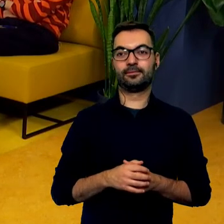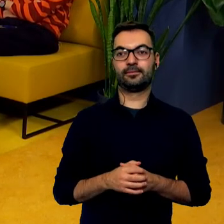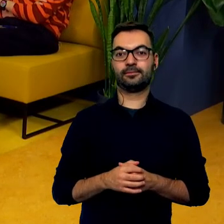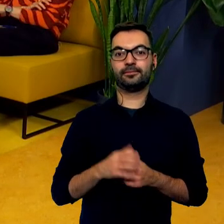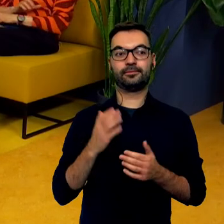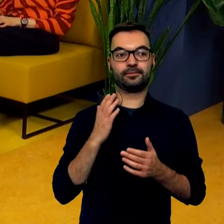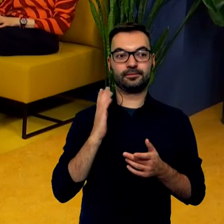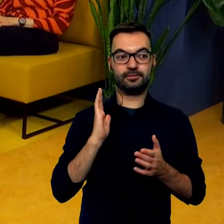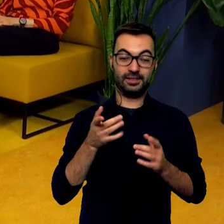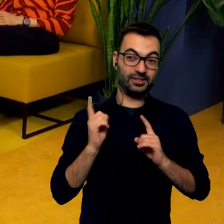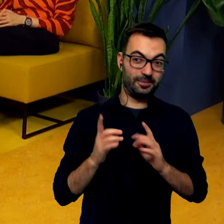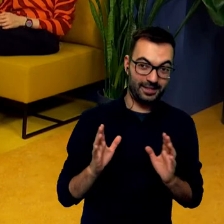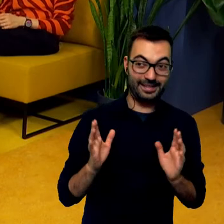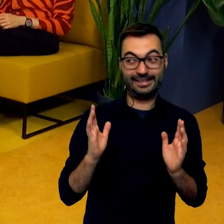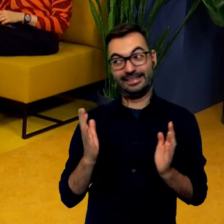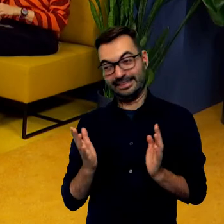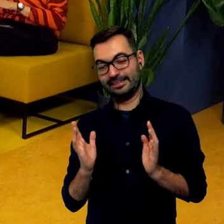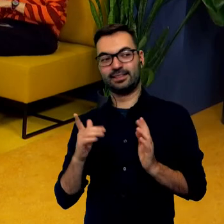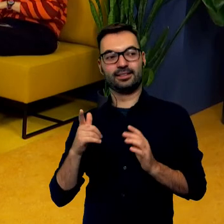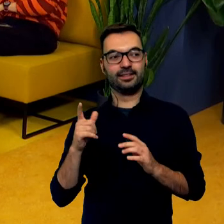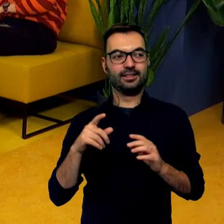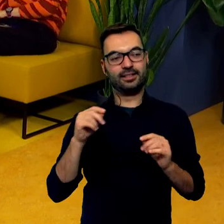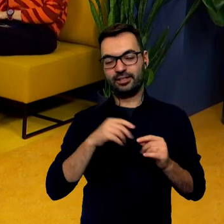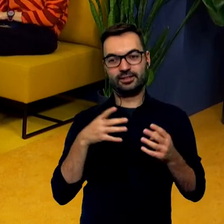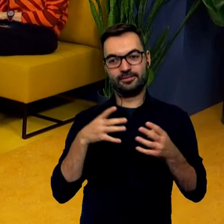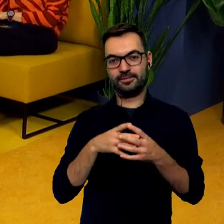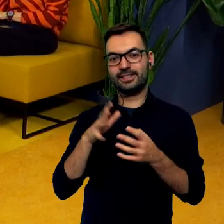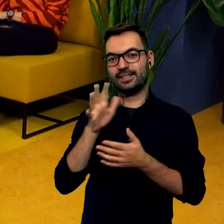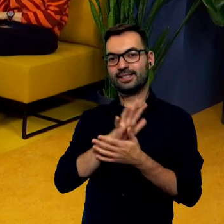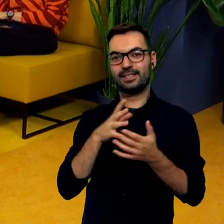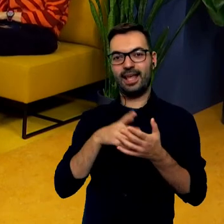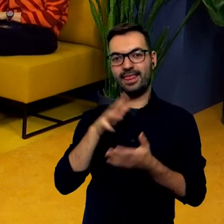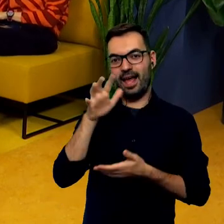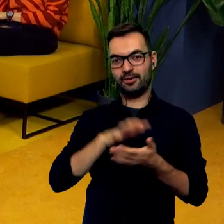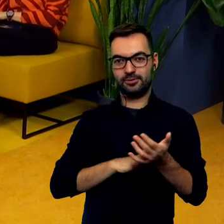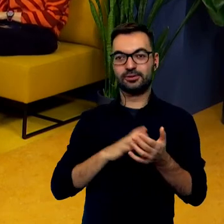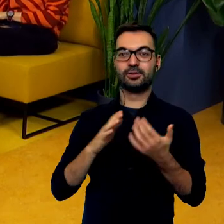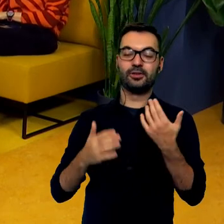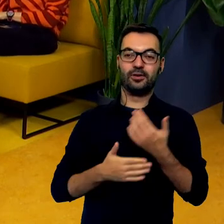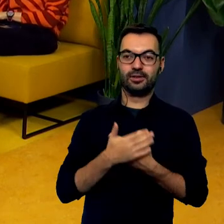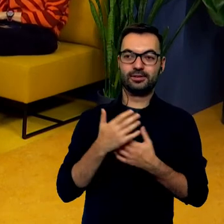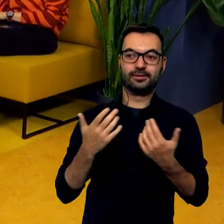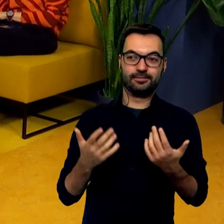wydawało mi się, że to szybciej pójdzie, ale jednak weryfikacja tych scenariuszy po czasie